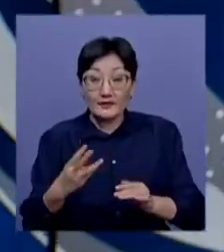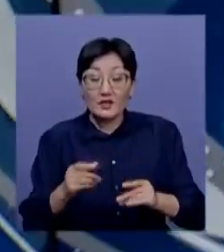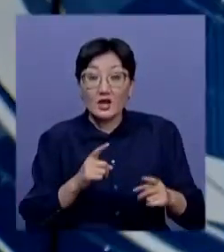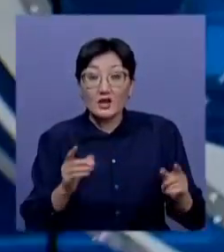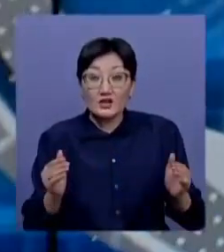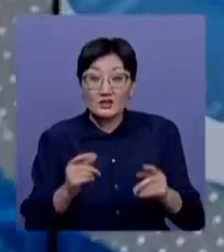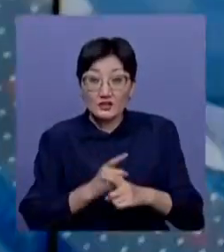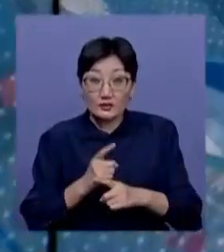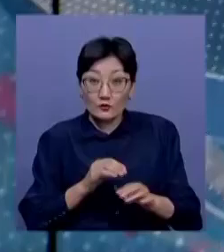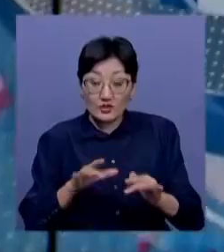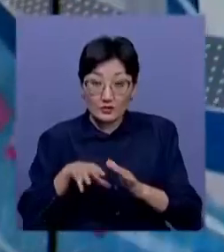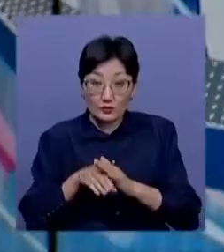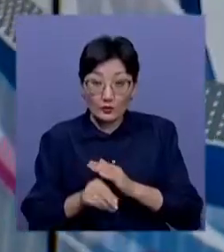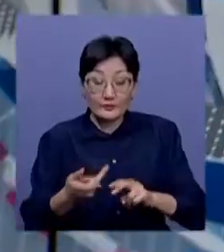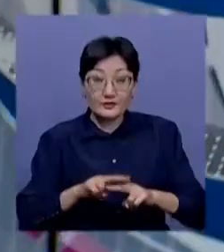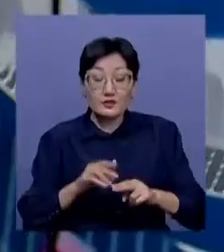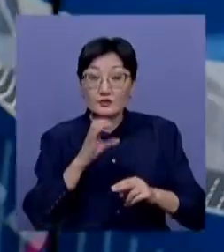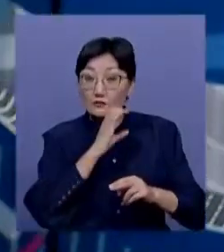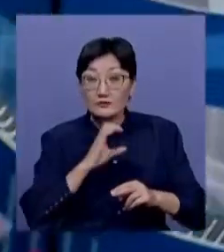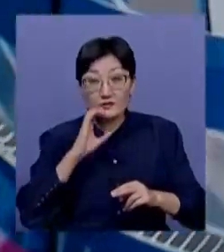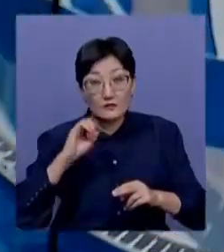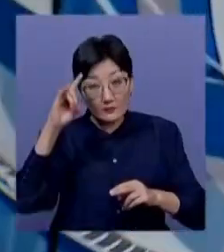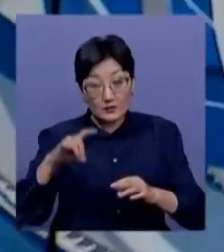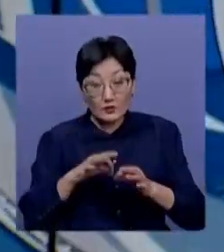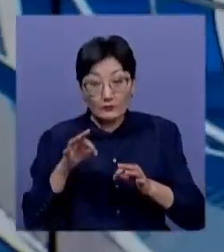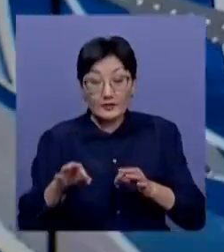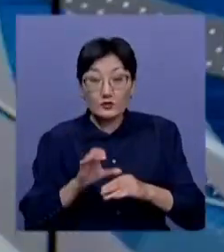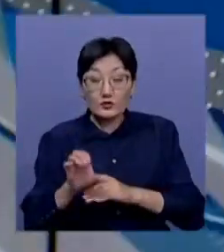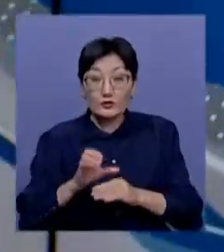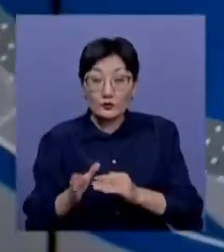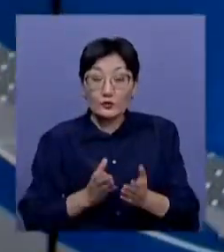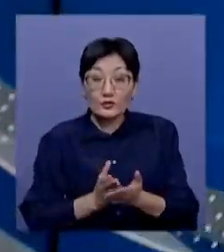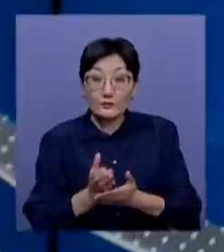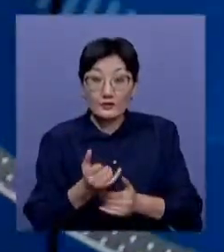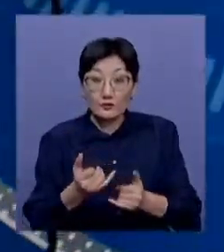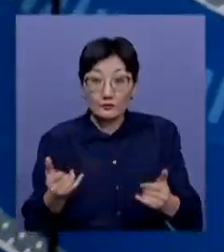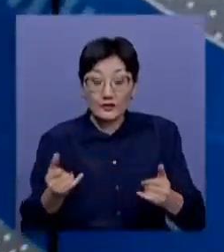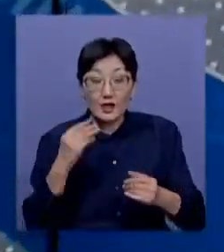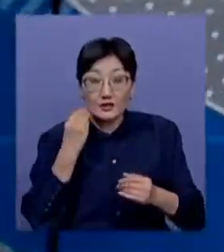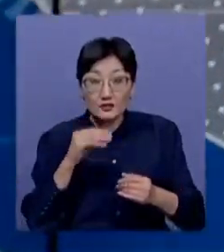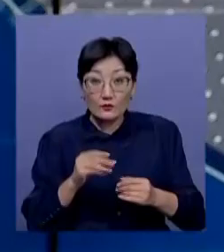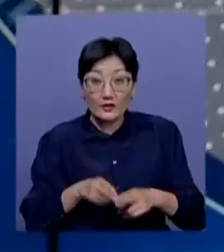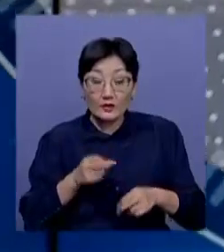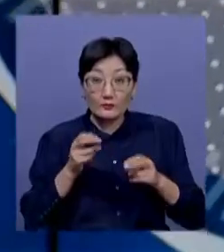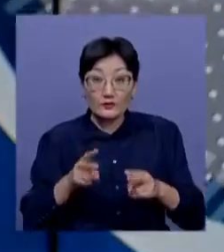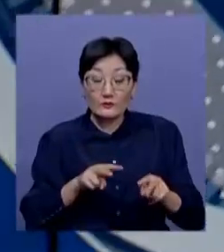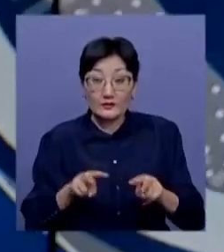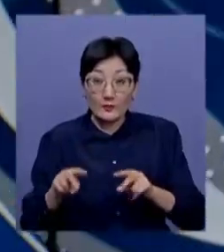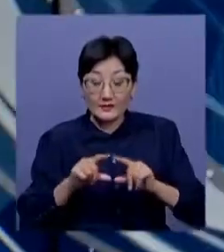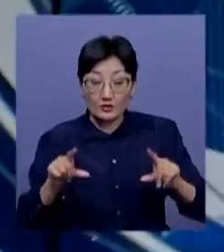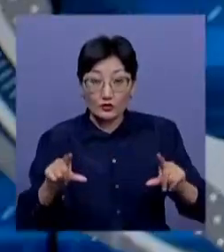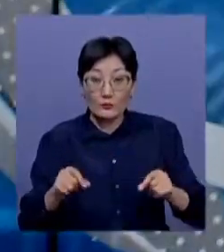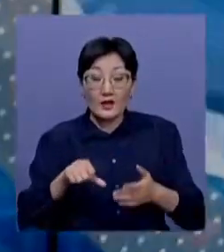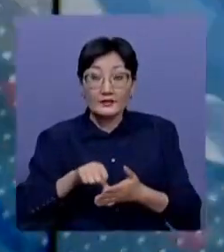шектеу шаралары енгізілді. Бұл жөнінде Солтүстік Қазақстан облысы тауарлармен көрсетілетін қызметтердің сапасымен қауіпсіздігін бақылау